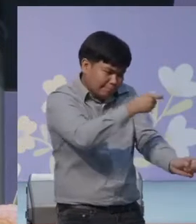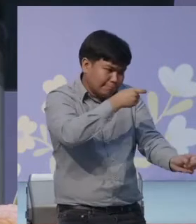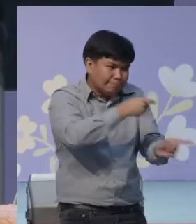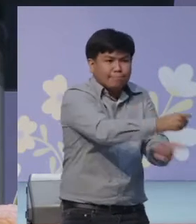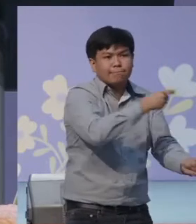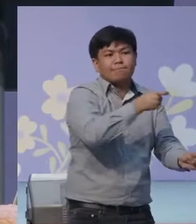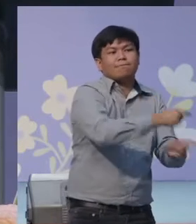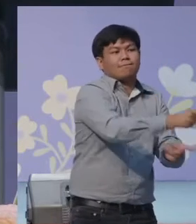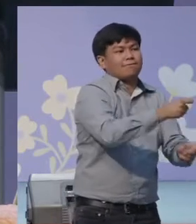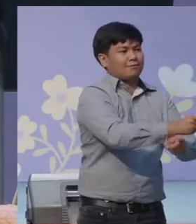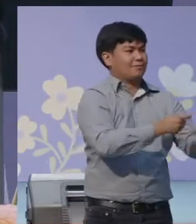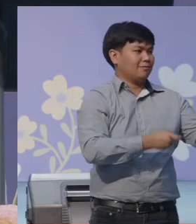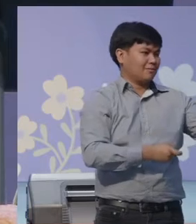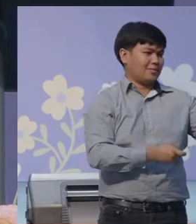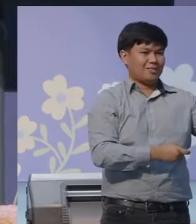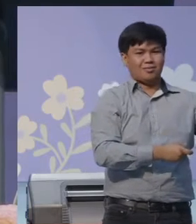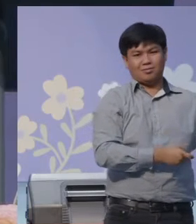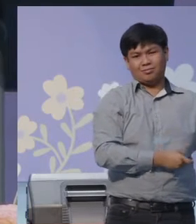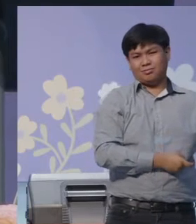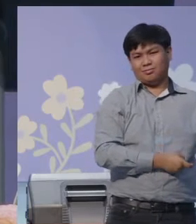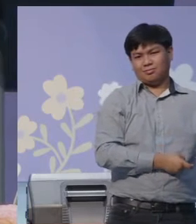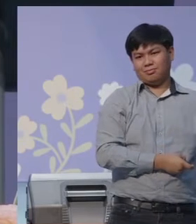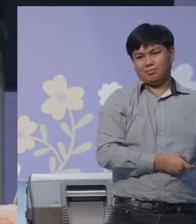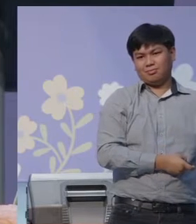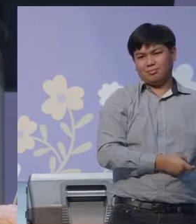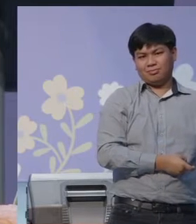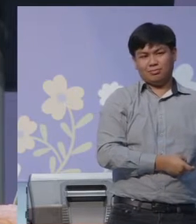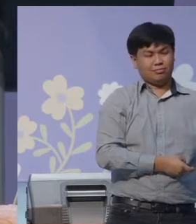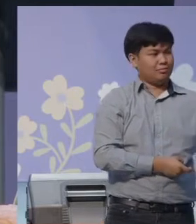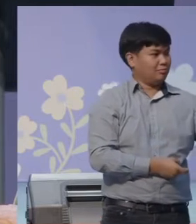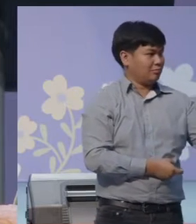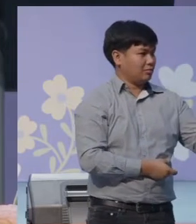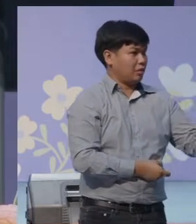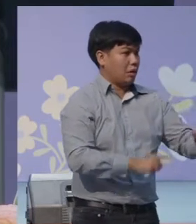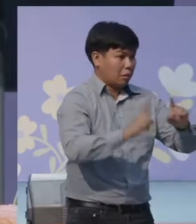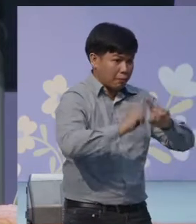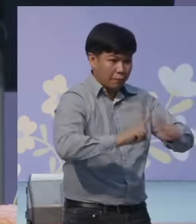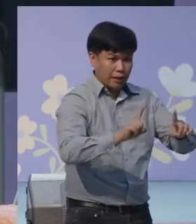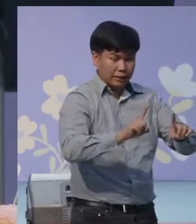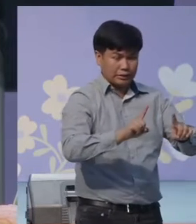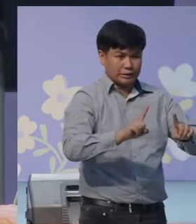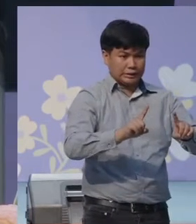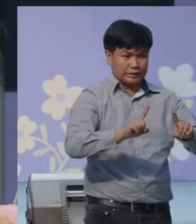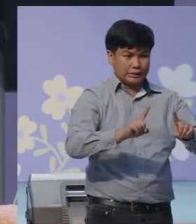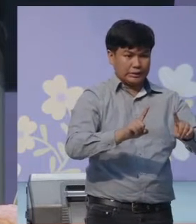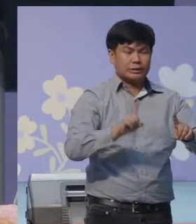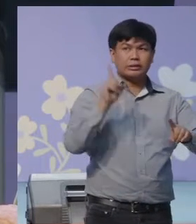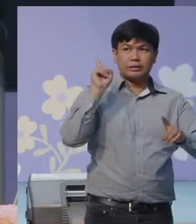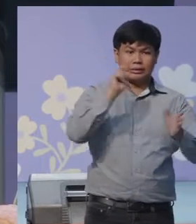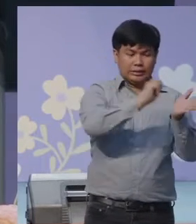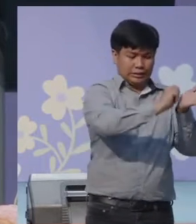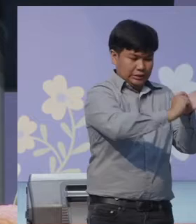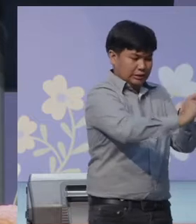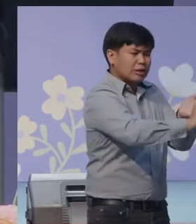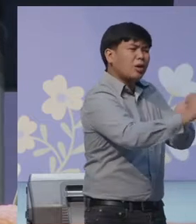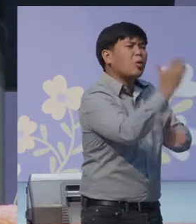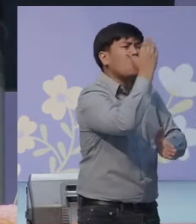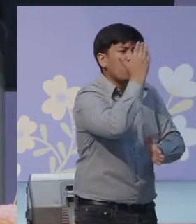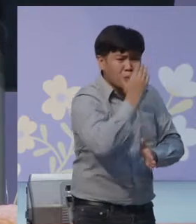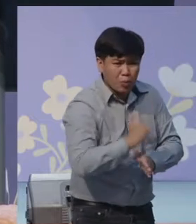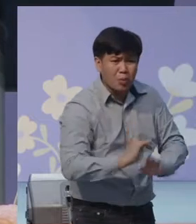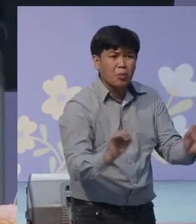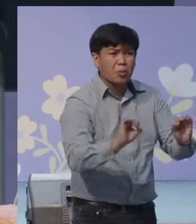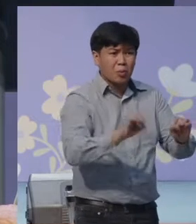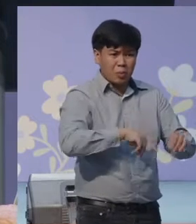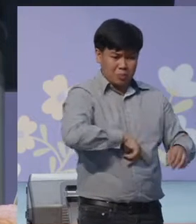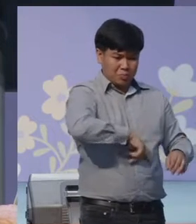niya, iniinsulto niya. Pero may isang nilagay doon ang ating nagsulat nitong mga salita ng Diyos. Bakit nga ba walang anak